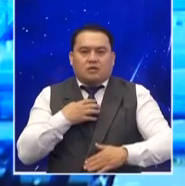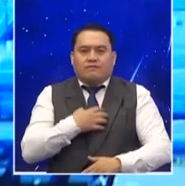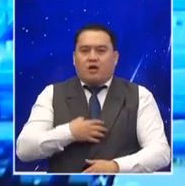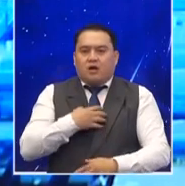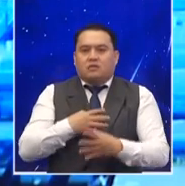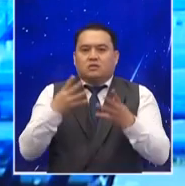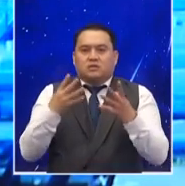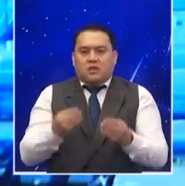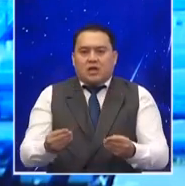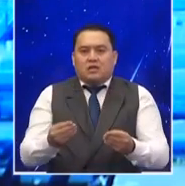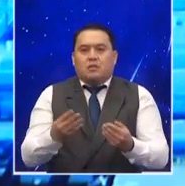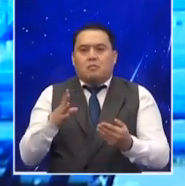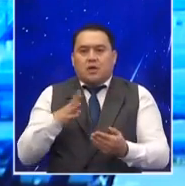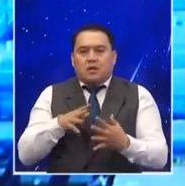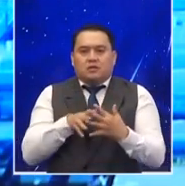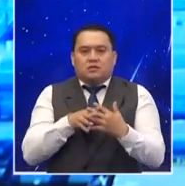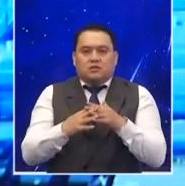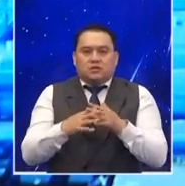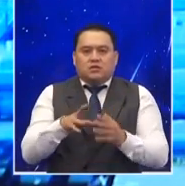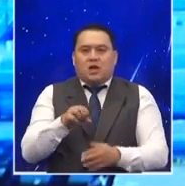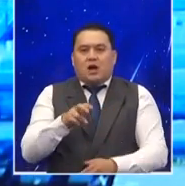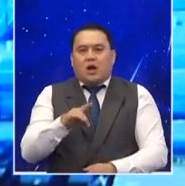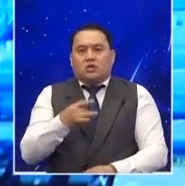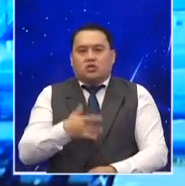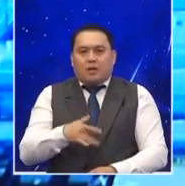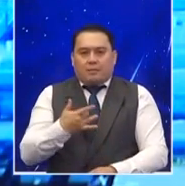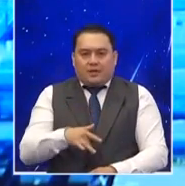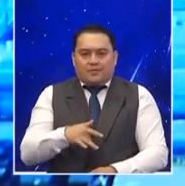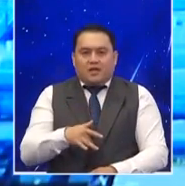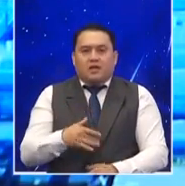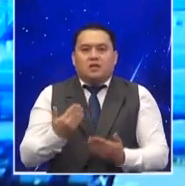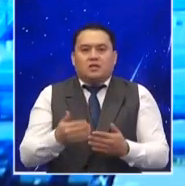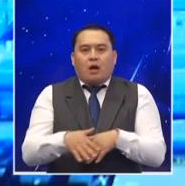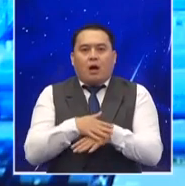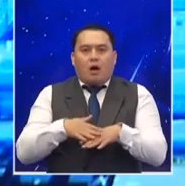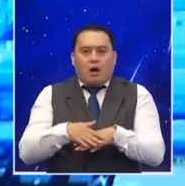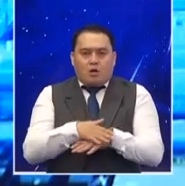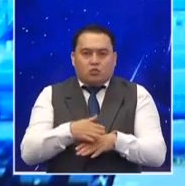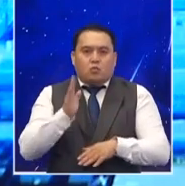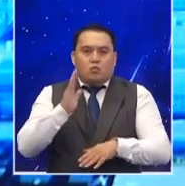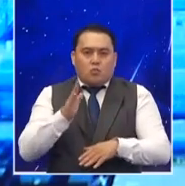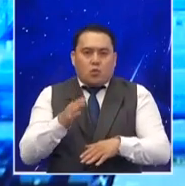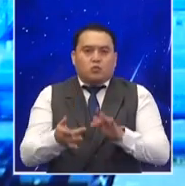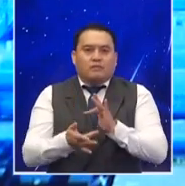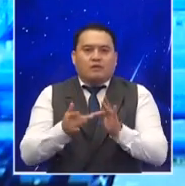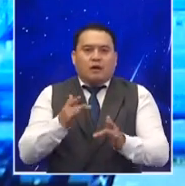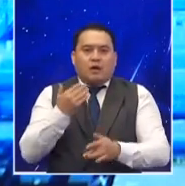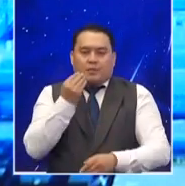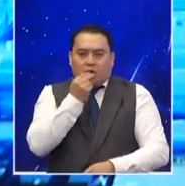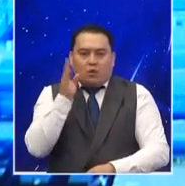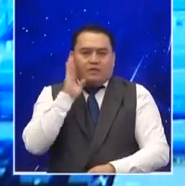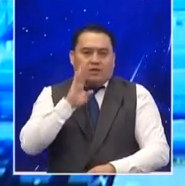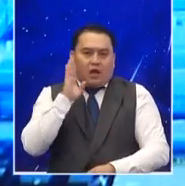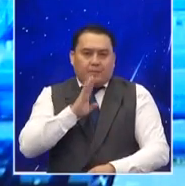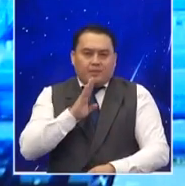значимым этот день стал для жителей сел Кызылшекара и Жамбыл. Теперь эти населенные пункты имеют доступ к качественной питьевой